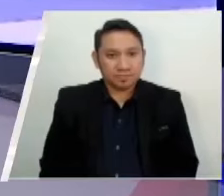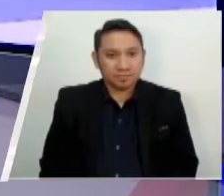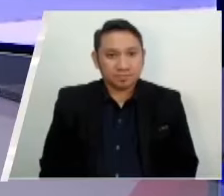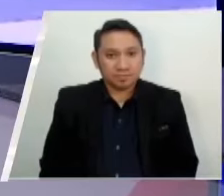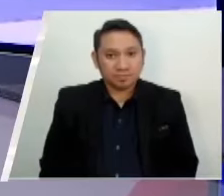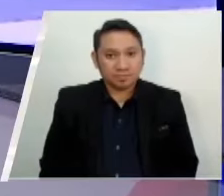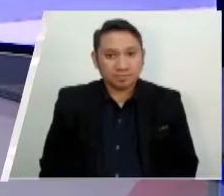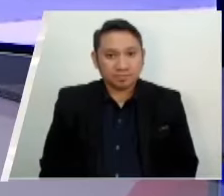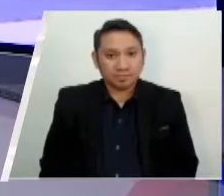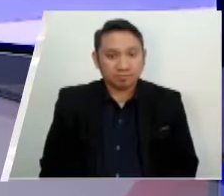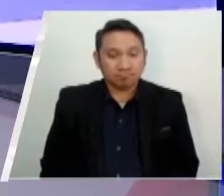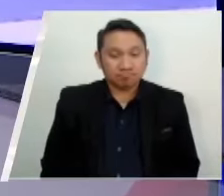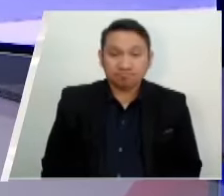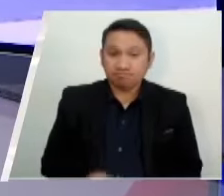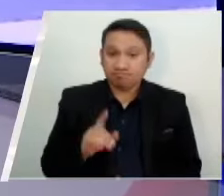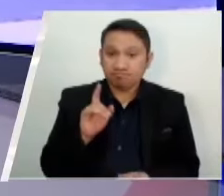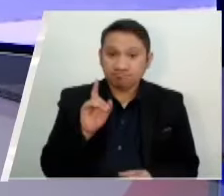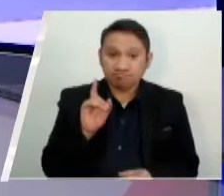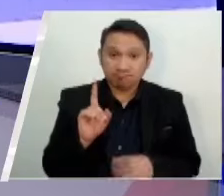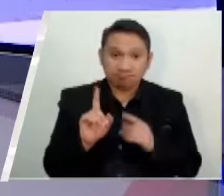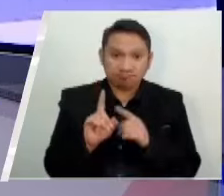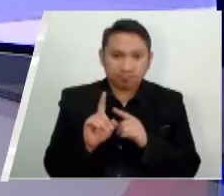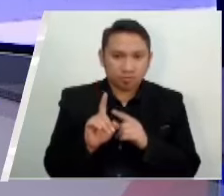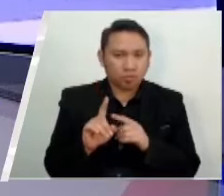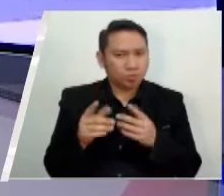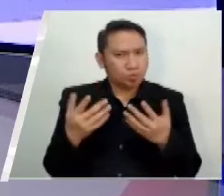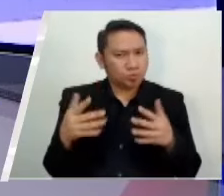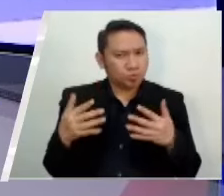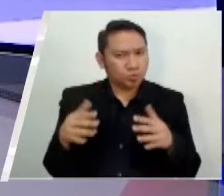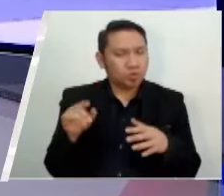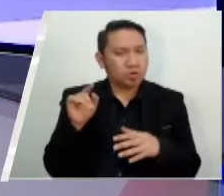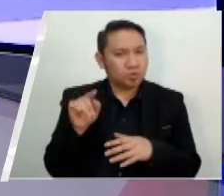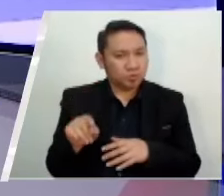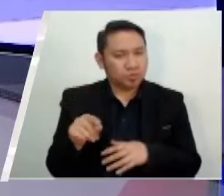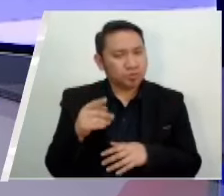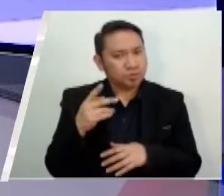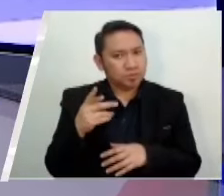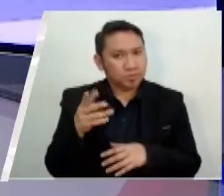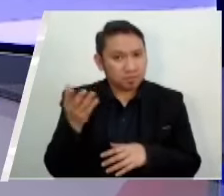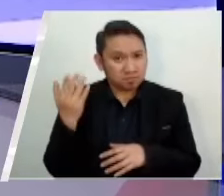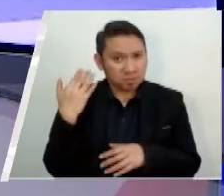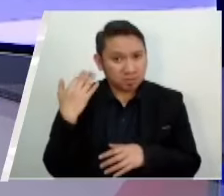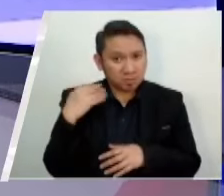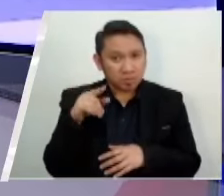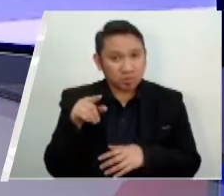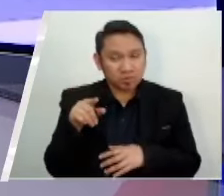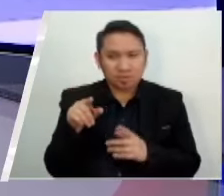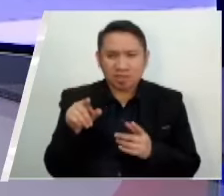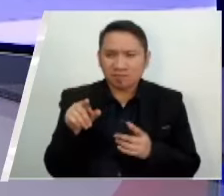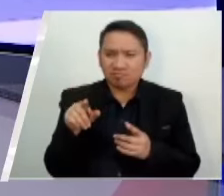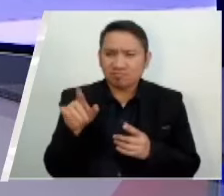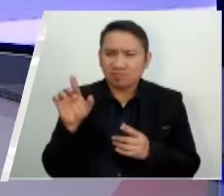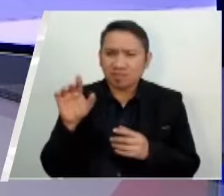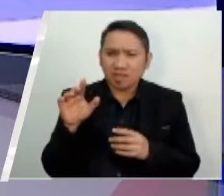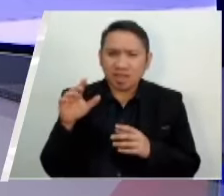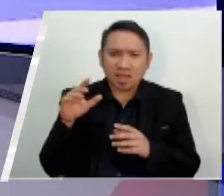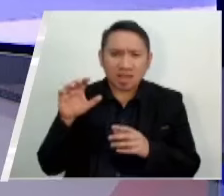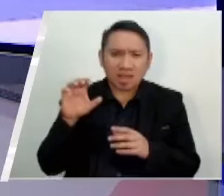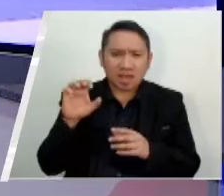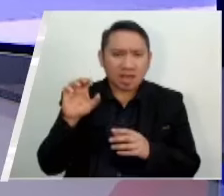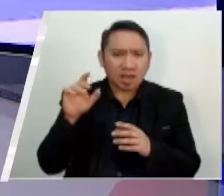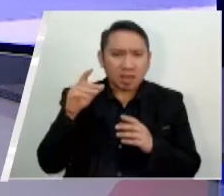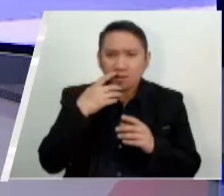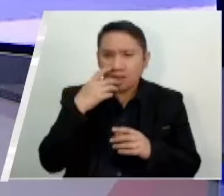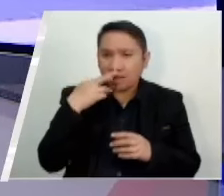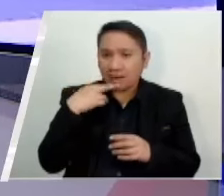Isa pang well-applauded scene ang natunghayan sa recent episode ng Pulang Araw. Yan ang torture scene ni Derek Monasterio